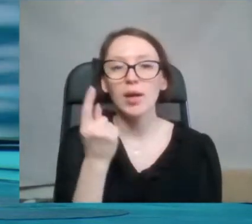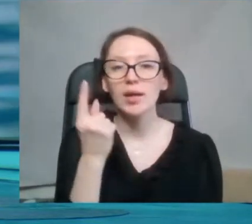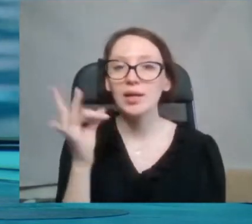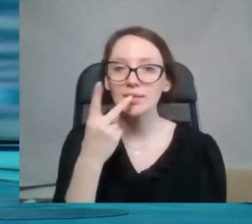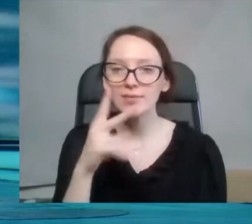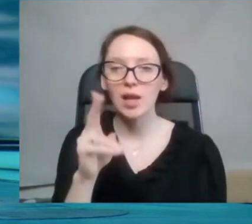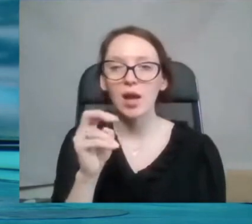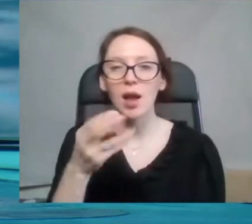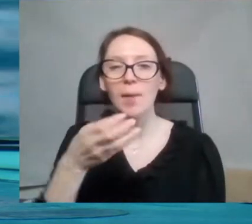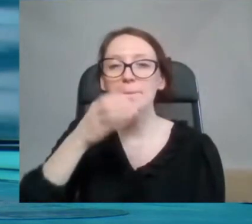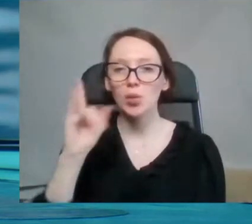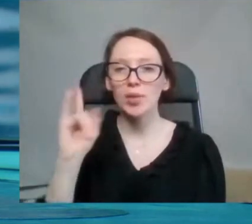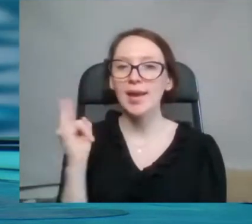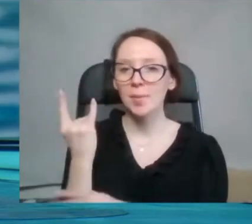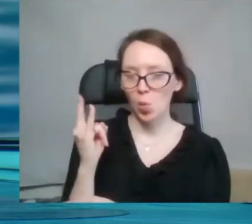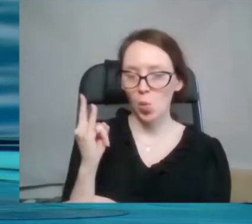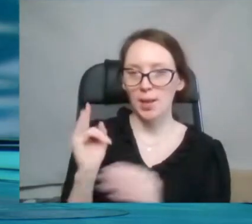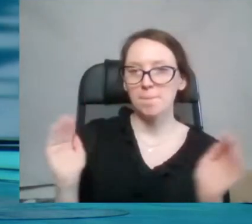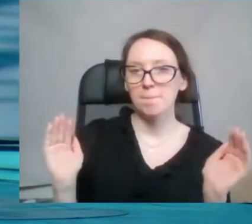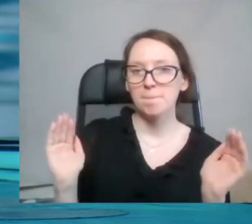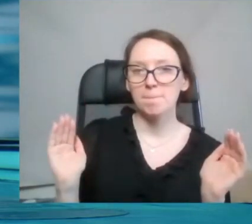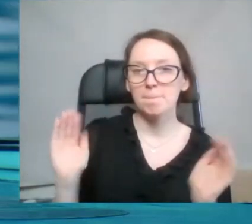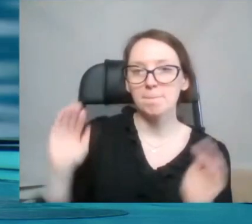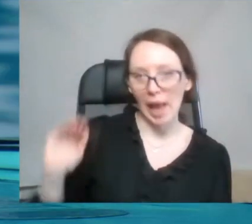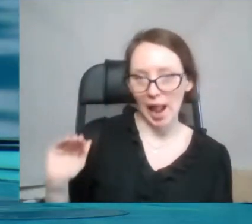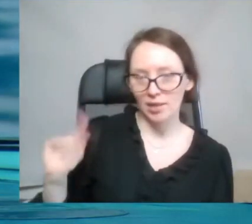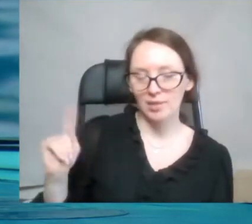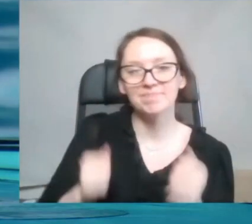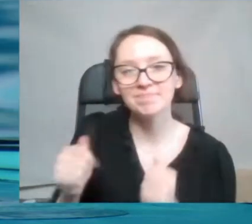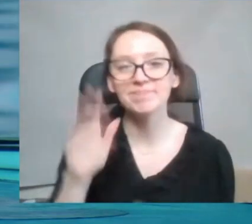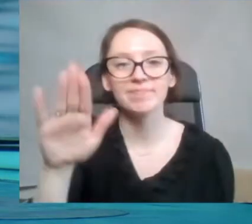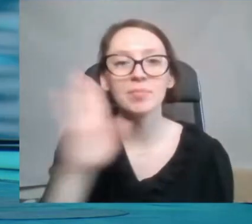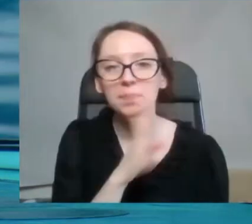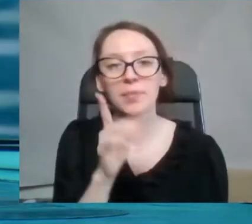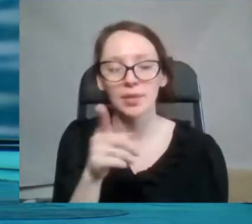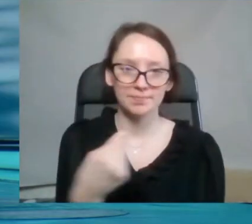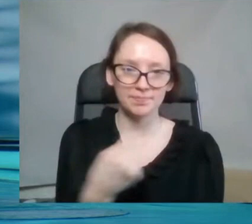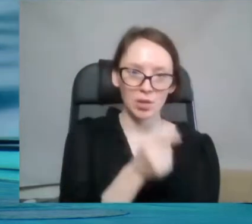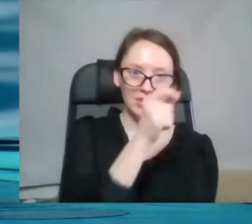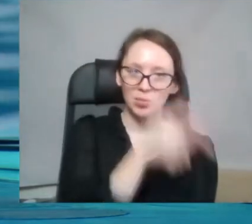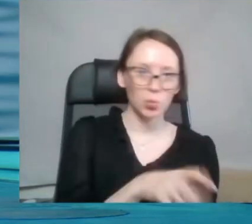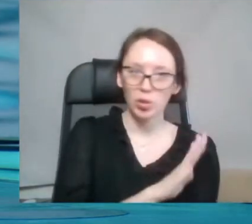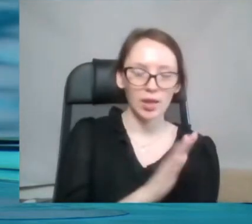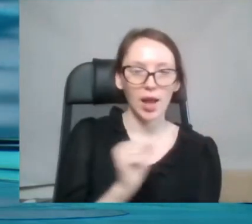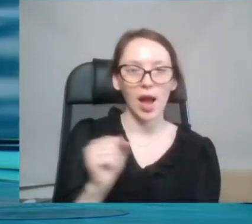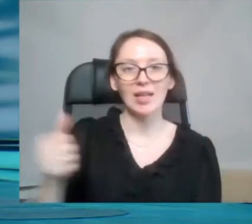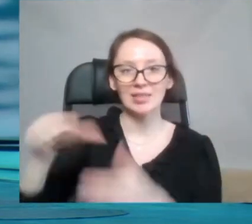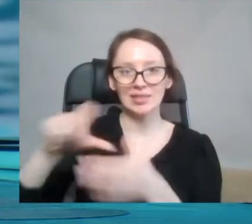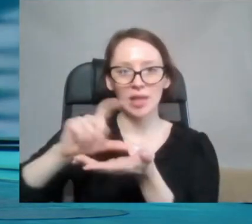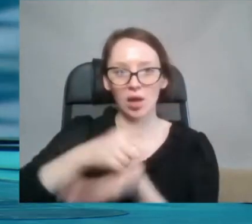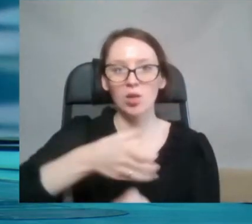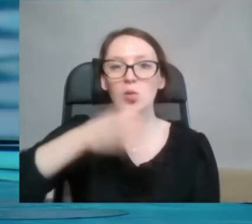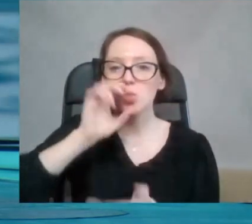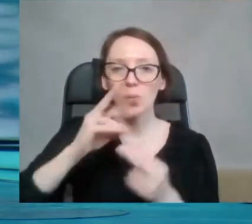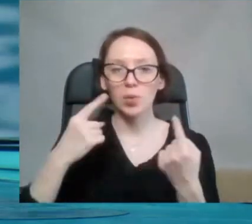ребенок маленький, который бежит к тебе и говорит: «Мама, мама». И ты ему даешь не из бутылочки, а из стакана. Они пьют по-другому. Дети